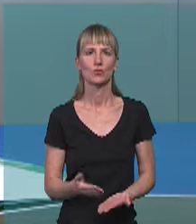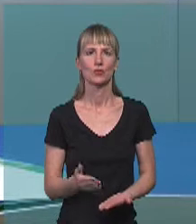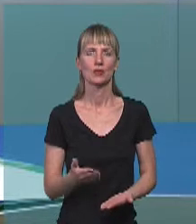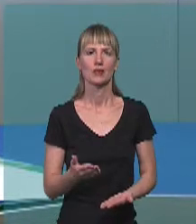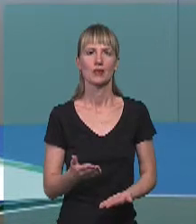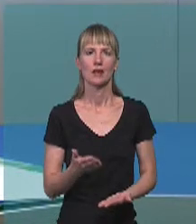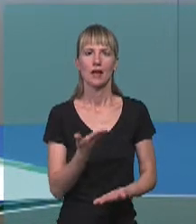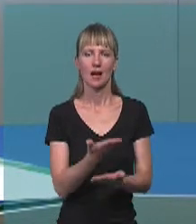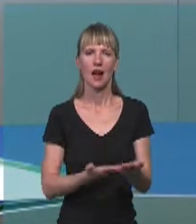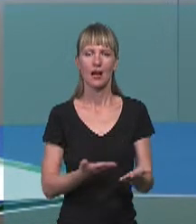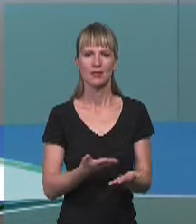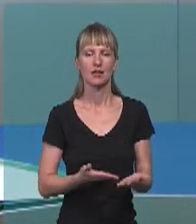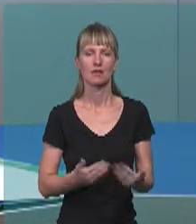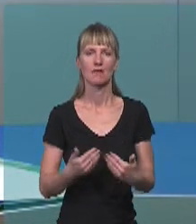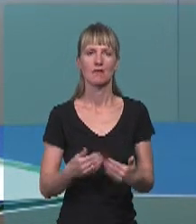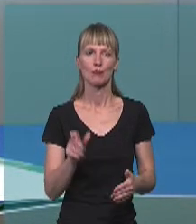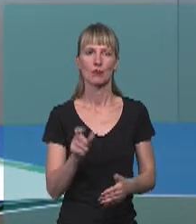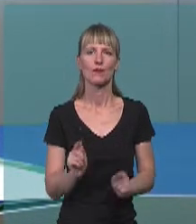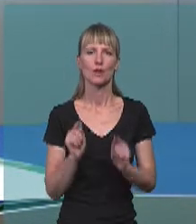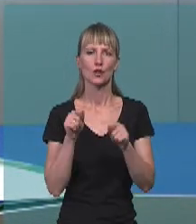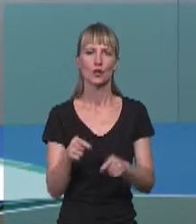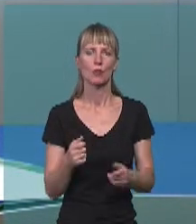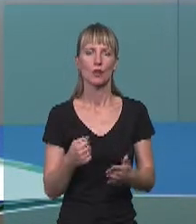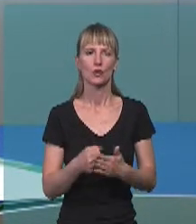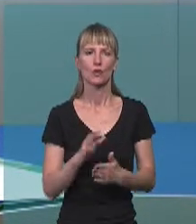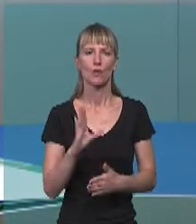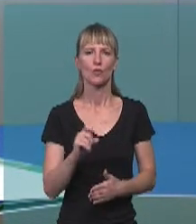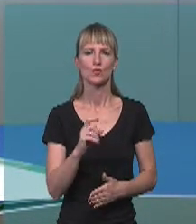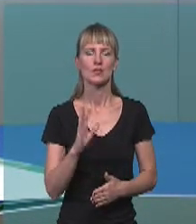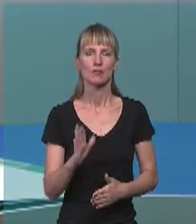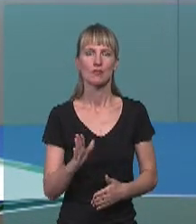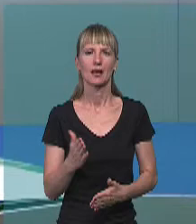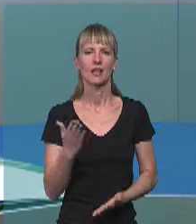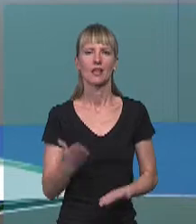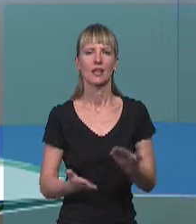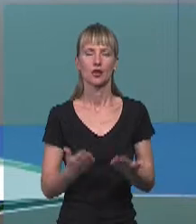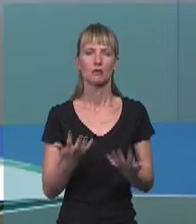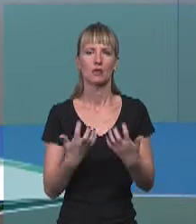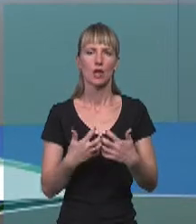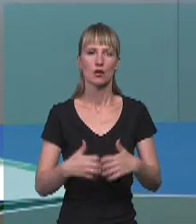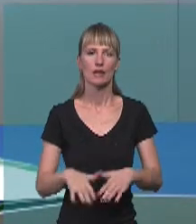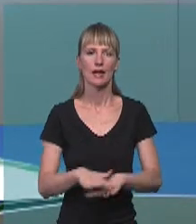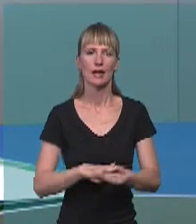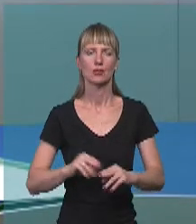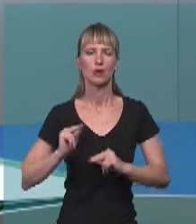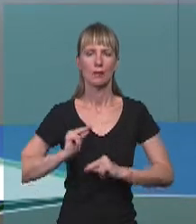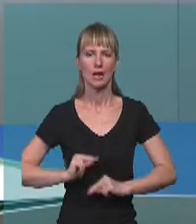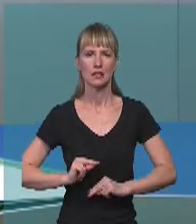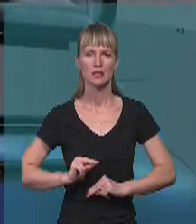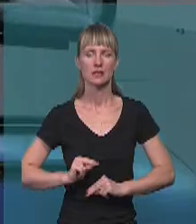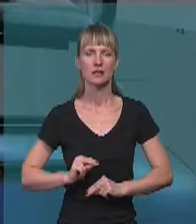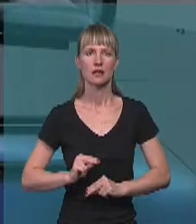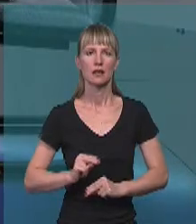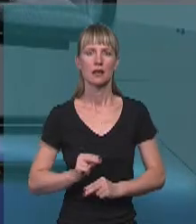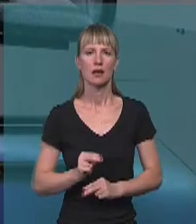рекомендують, радять випускникам іти до вищих навчальних закладів. Ну, якщо аналізувати ринок праці, да,